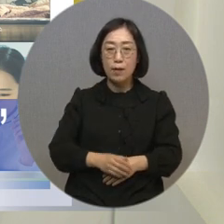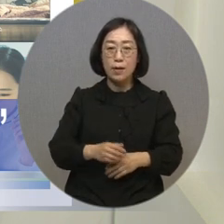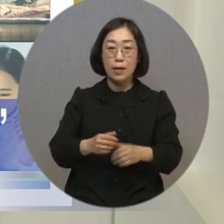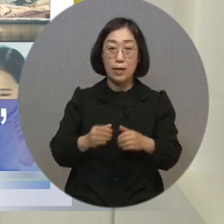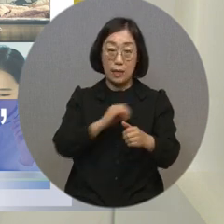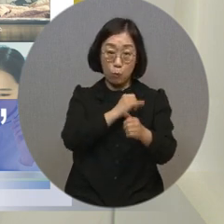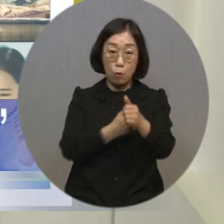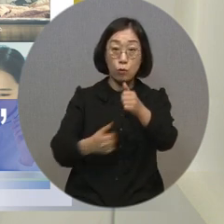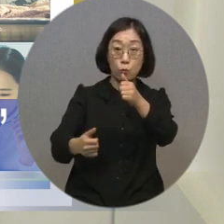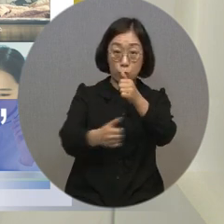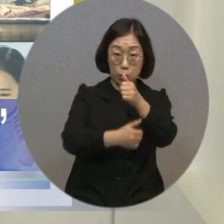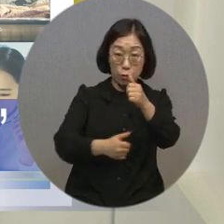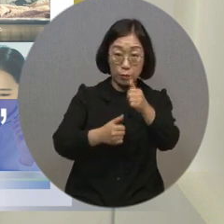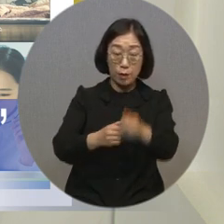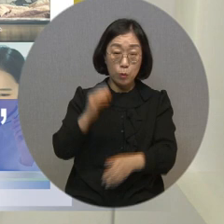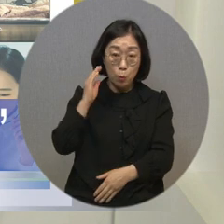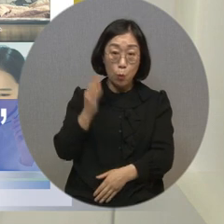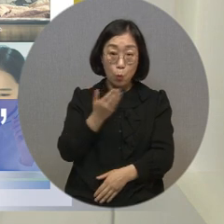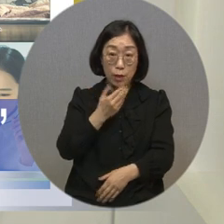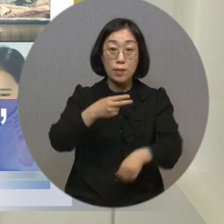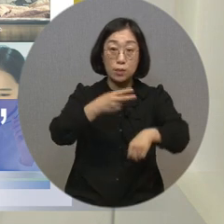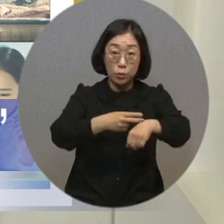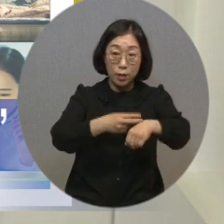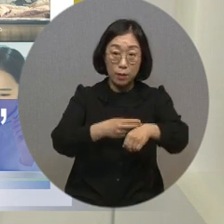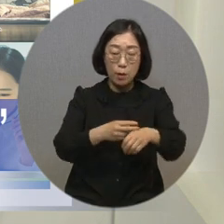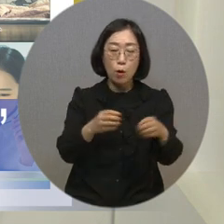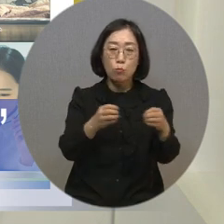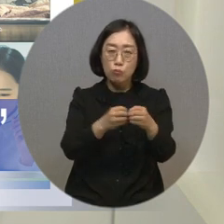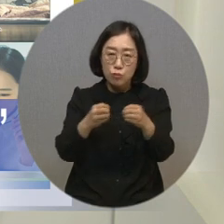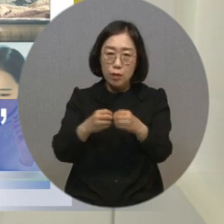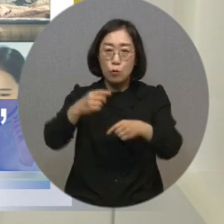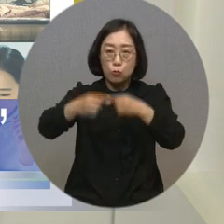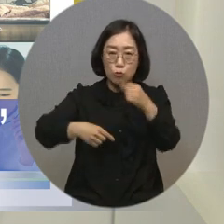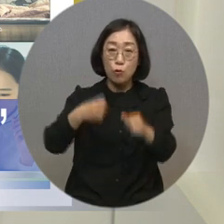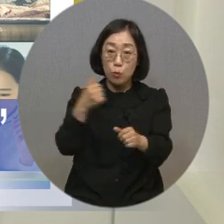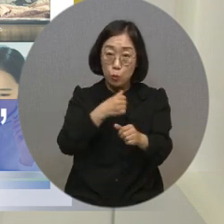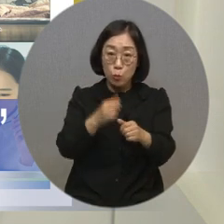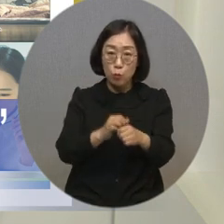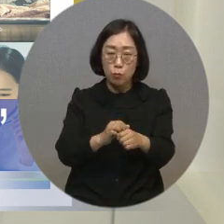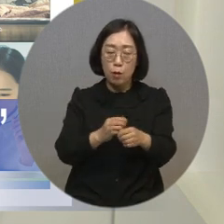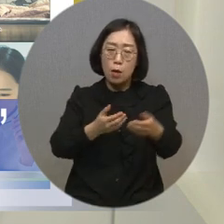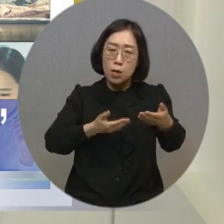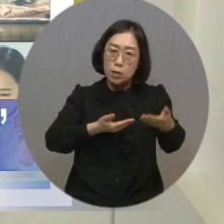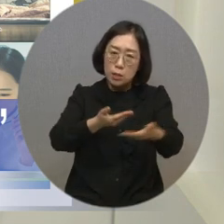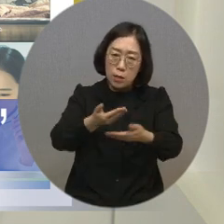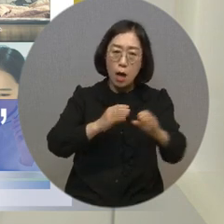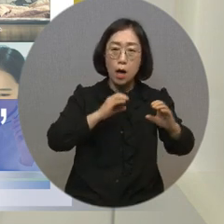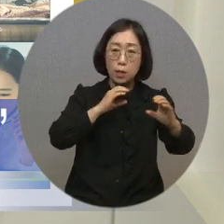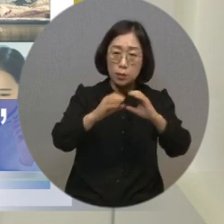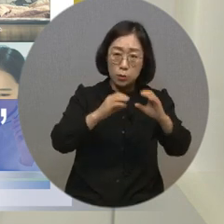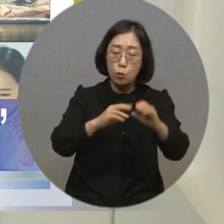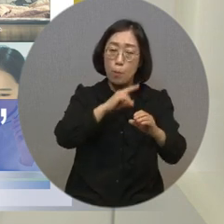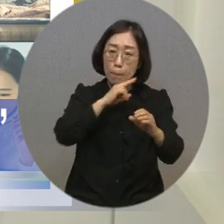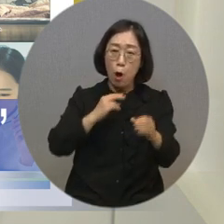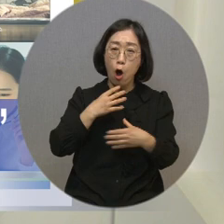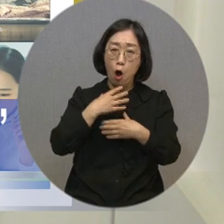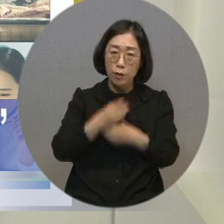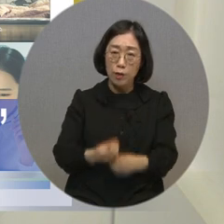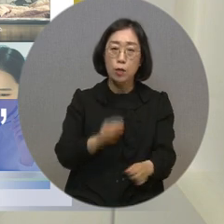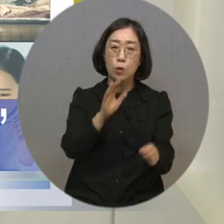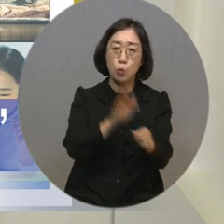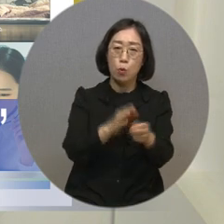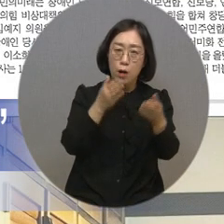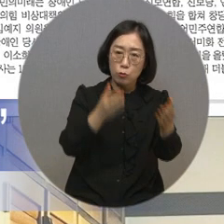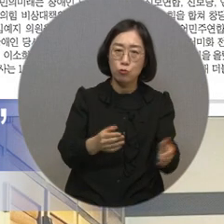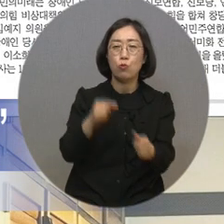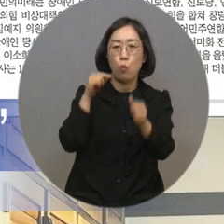인권위원회가 청각장애 교원에 대한 문자나 수호 통역 등이 의사 교통 편의 제공을 하라는 권고가 나왔다는